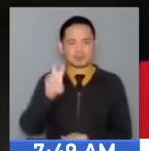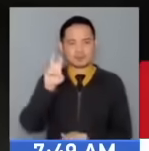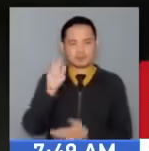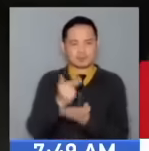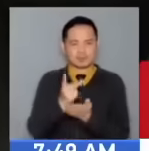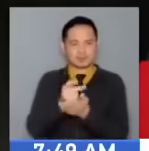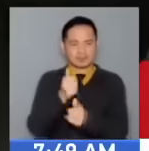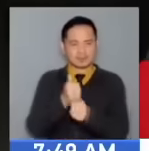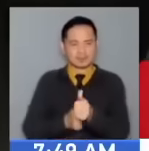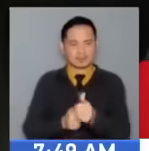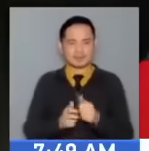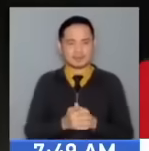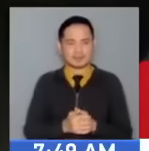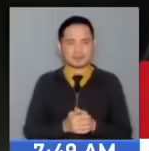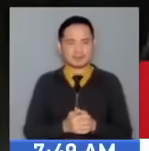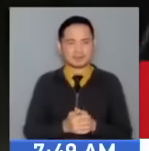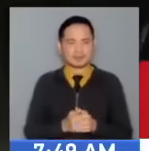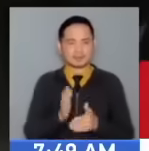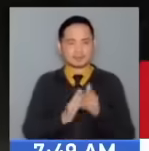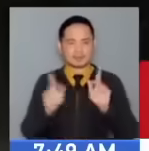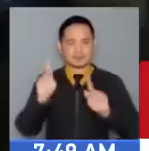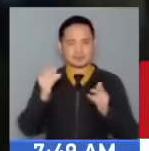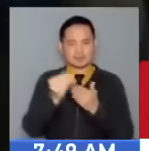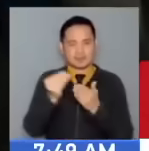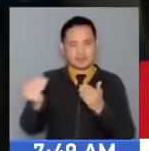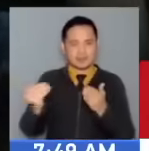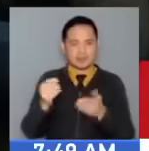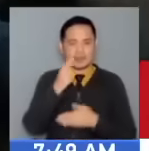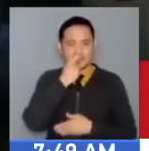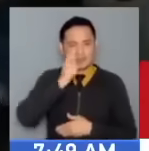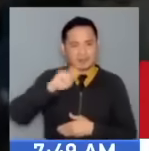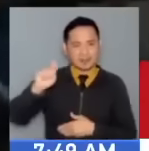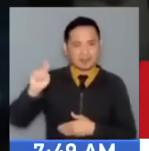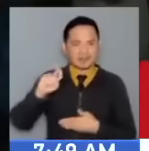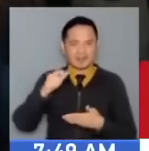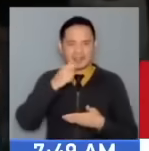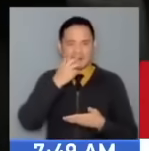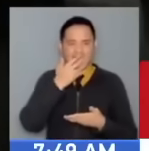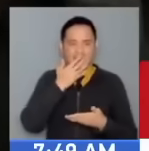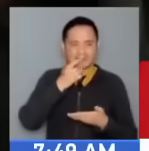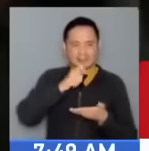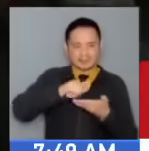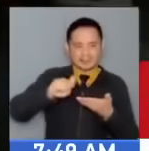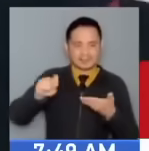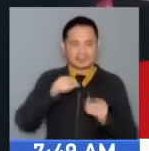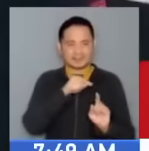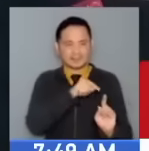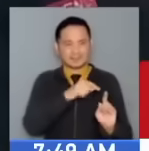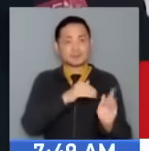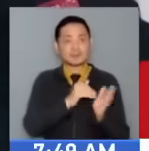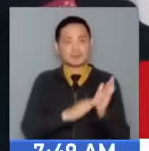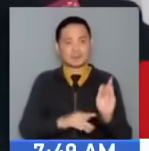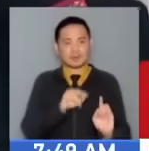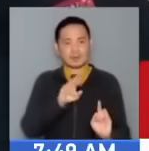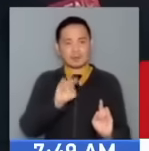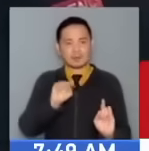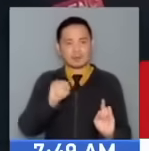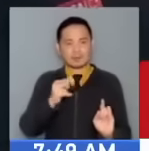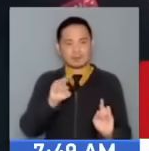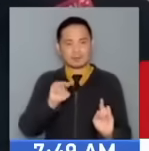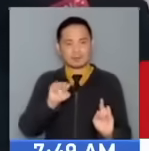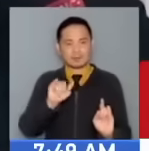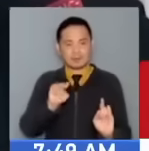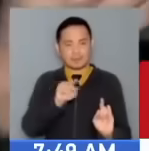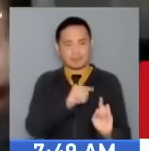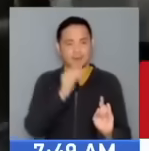ng ballpen at highlighter ang estudyanteng si Rakma. Inuna na raw niya muna ito para kahit papaano ay mabawas na sa bibilin pa ng kanyang